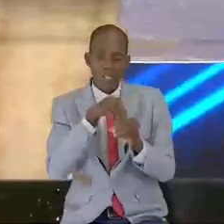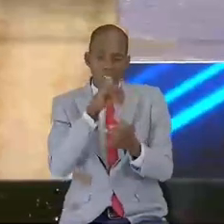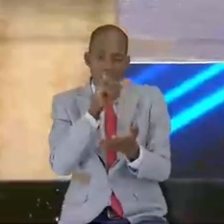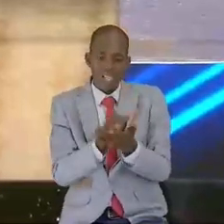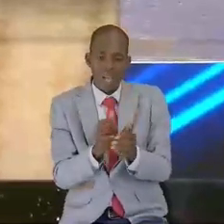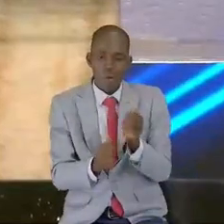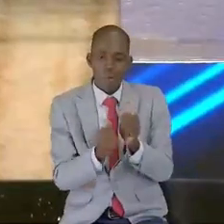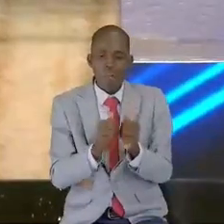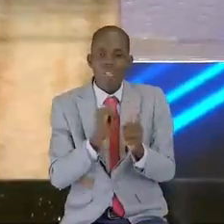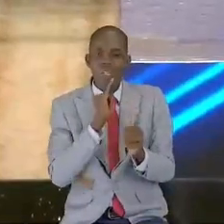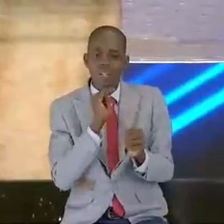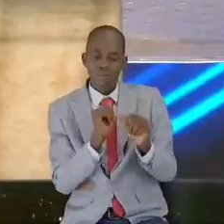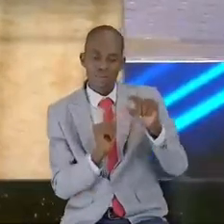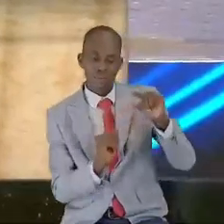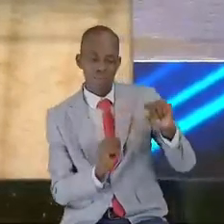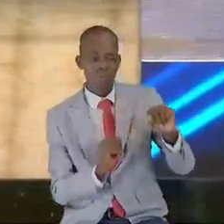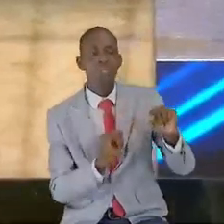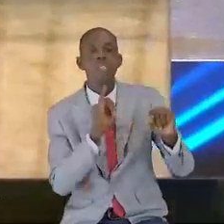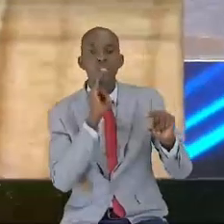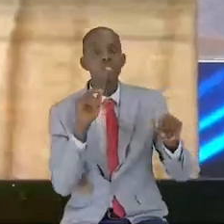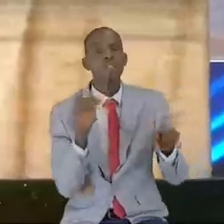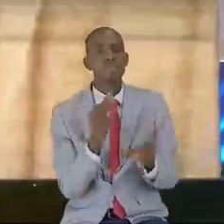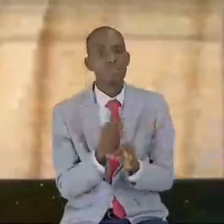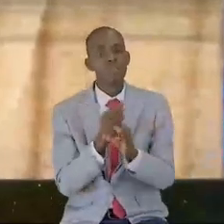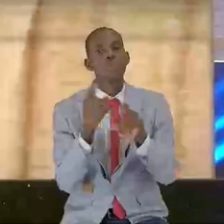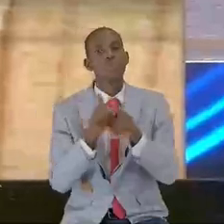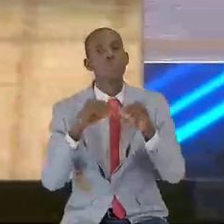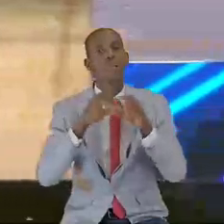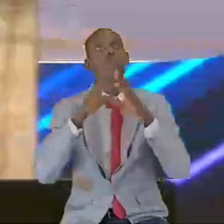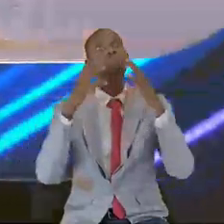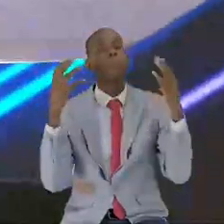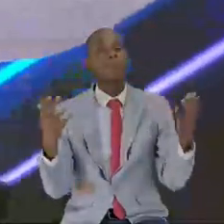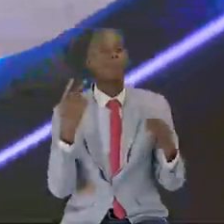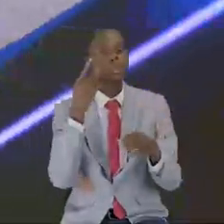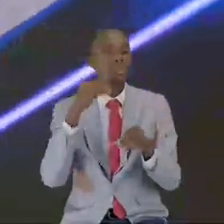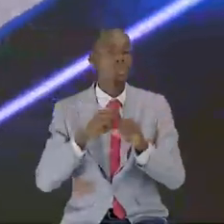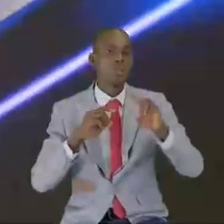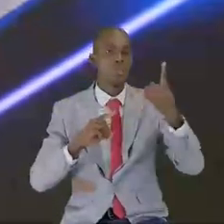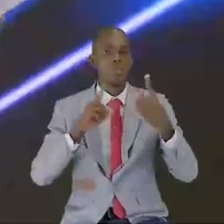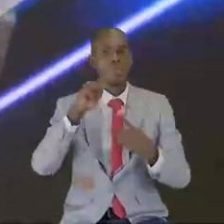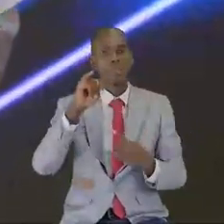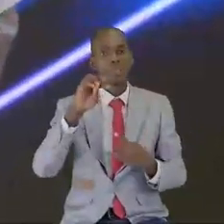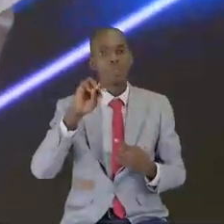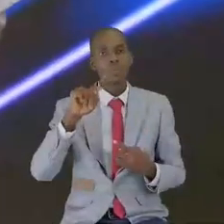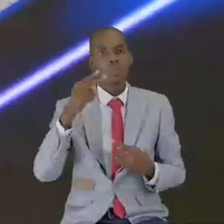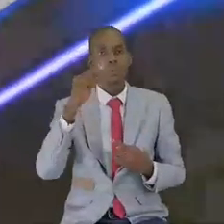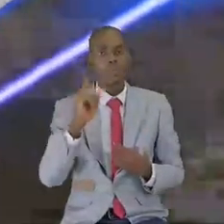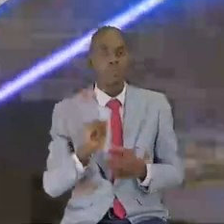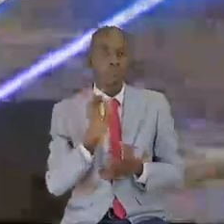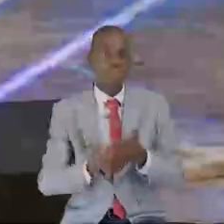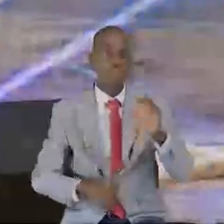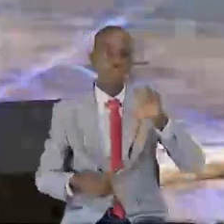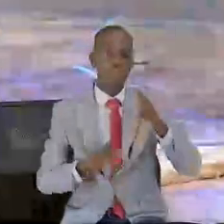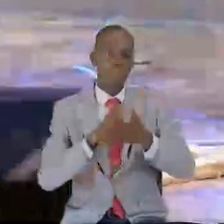les moindres choses l'est aussi dans les grandes. 1 Timothée chapitre 3,